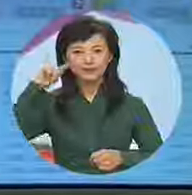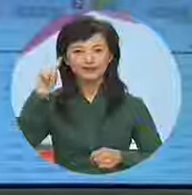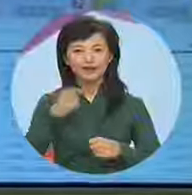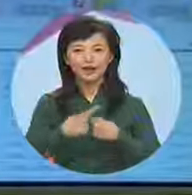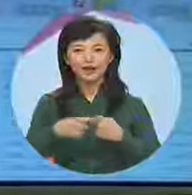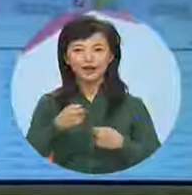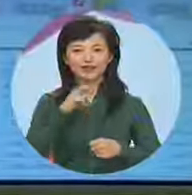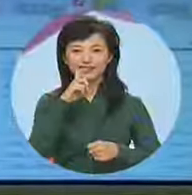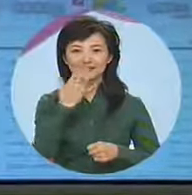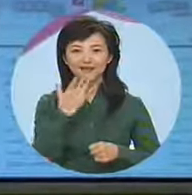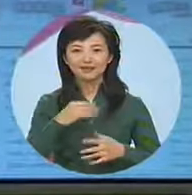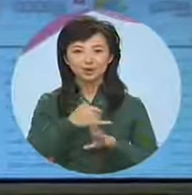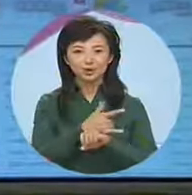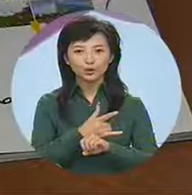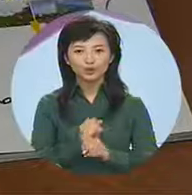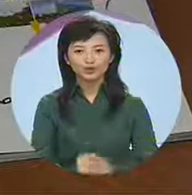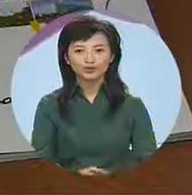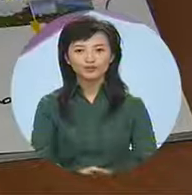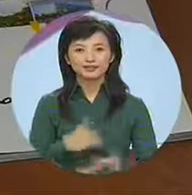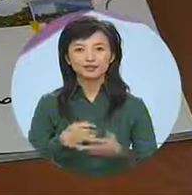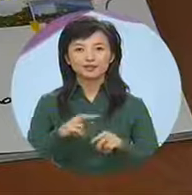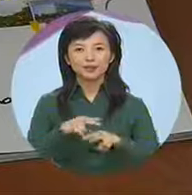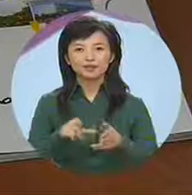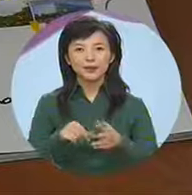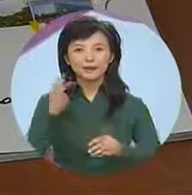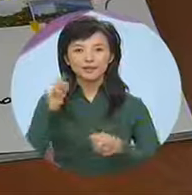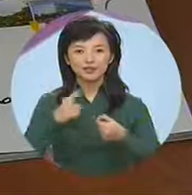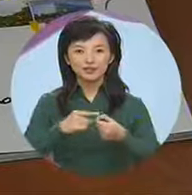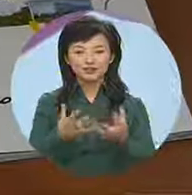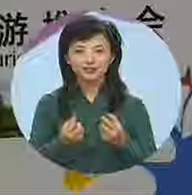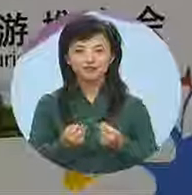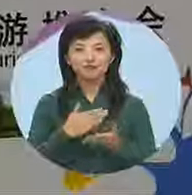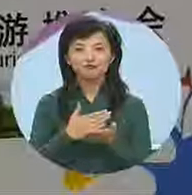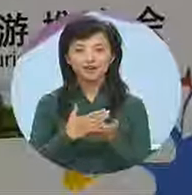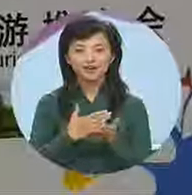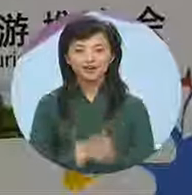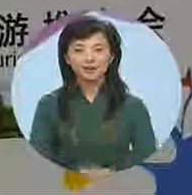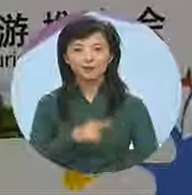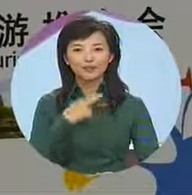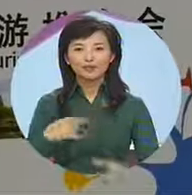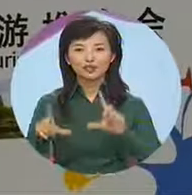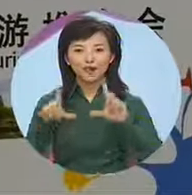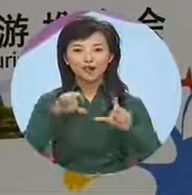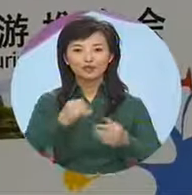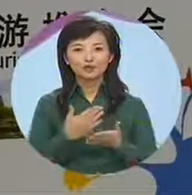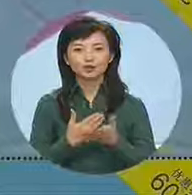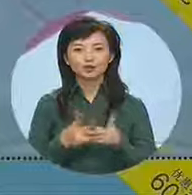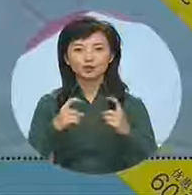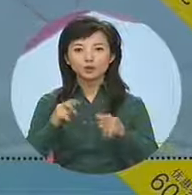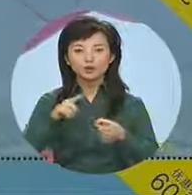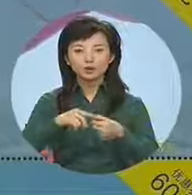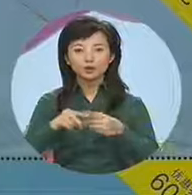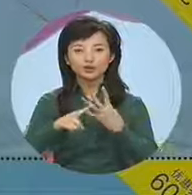很多精彩的旅游项目落户朝阳区同时市民还将免费得到朝阳区发放的北京朝阳旅游推介会优惠手册